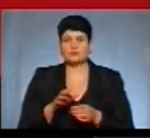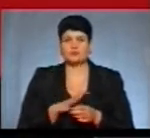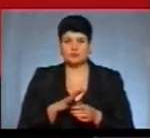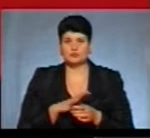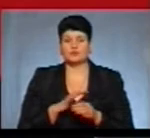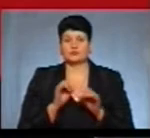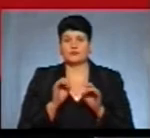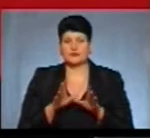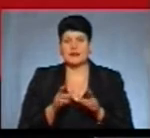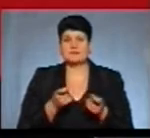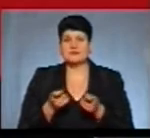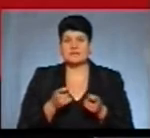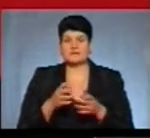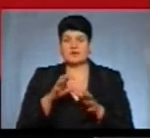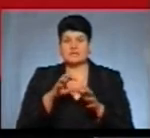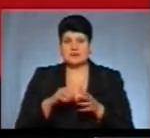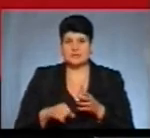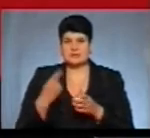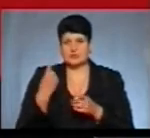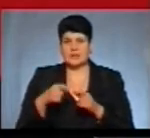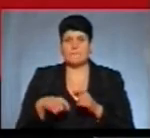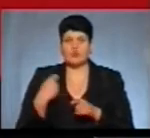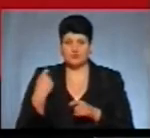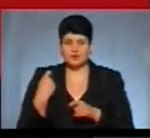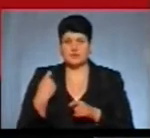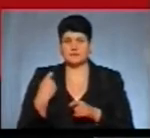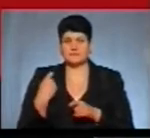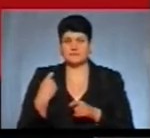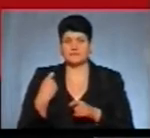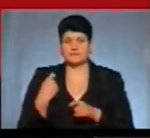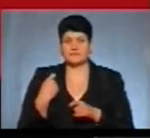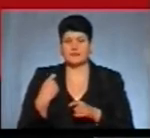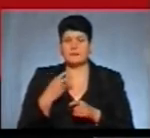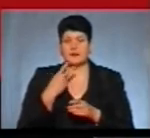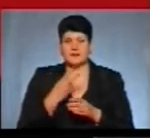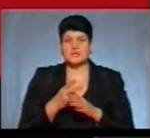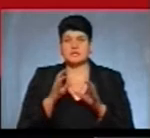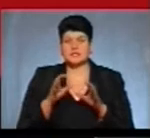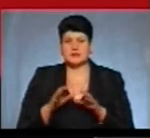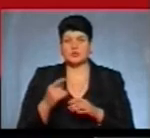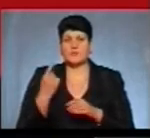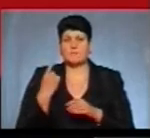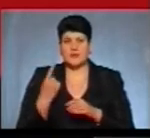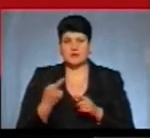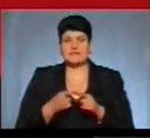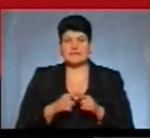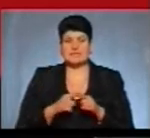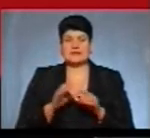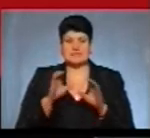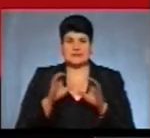піддано адміністративному стягненню за одне з порушень вище названих, передбачених частиною першою цієї